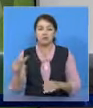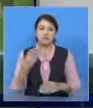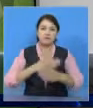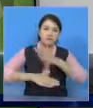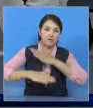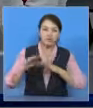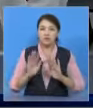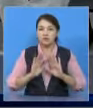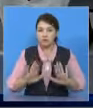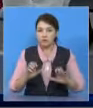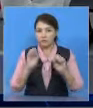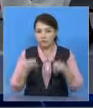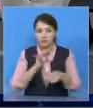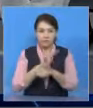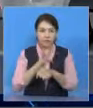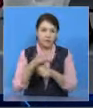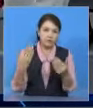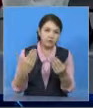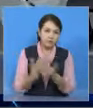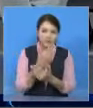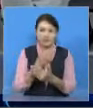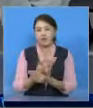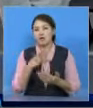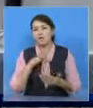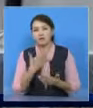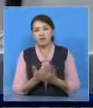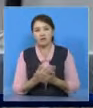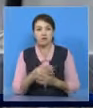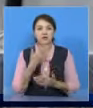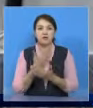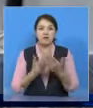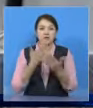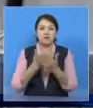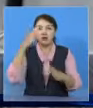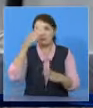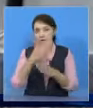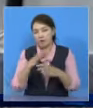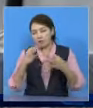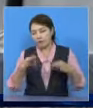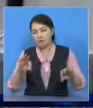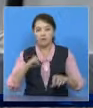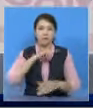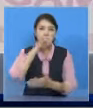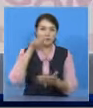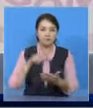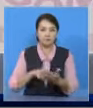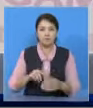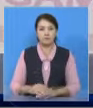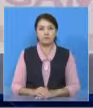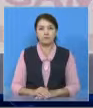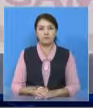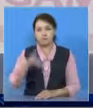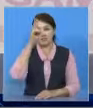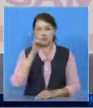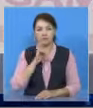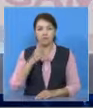возможностями не только могут обучиться новым навыкам, но и получить консультативную помощь по любому вопросу. За 2 месяца